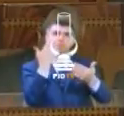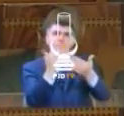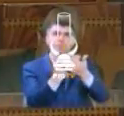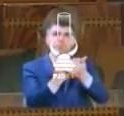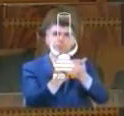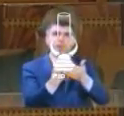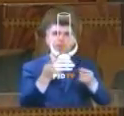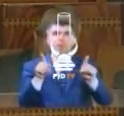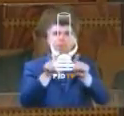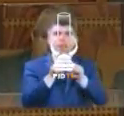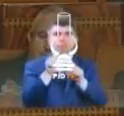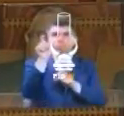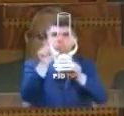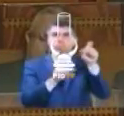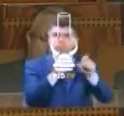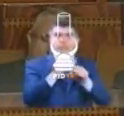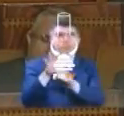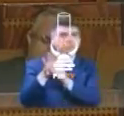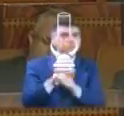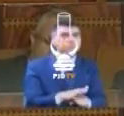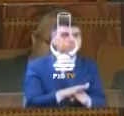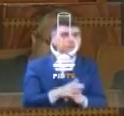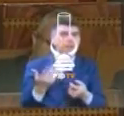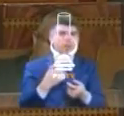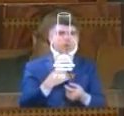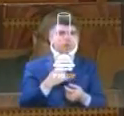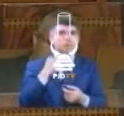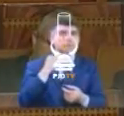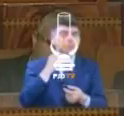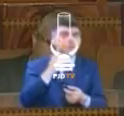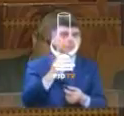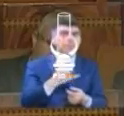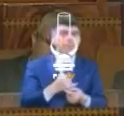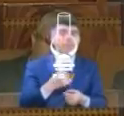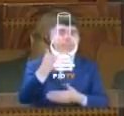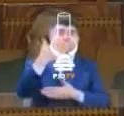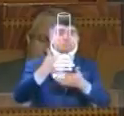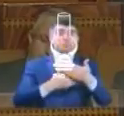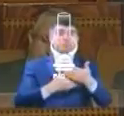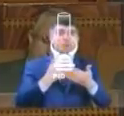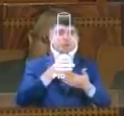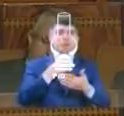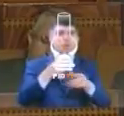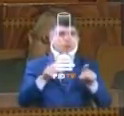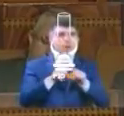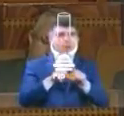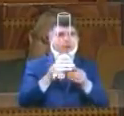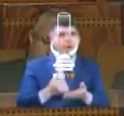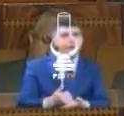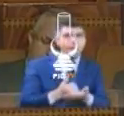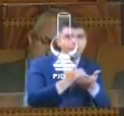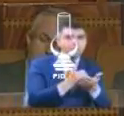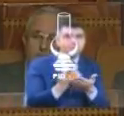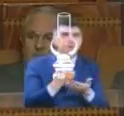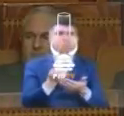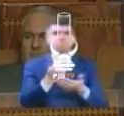في حق المواطن في هذه الشروط الاذعانيه، سواء كانت طبيعه استهلاكيه او خدماتيه. اليوم